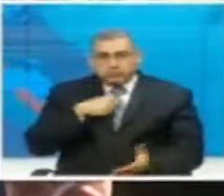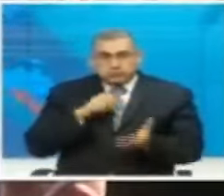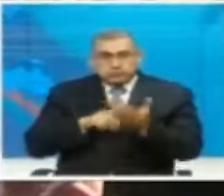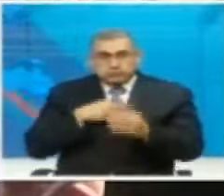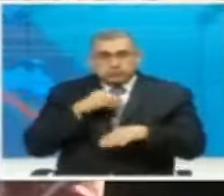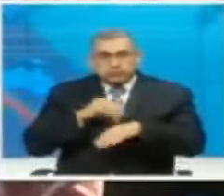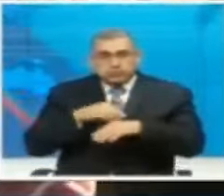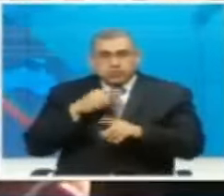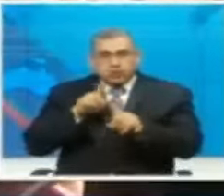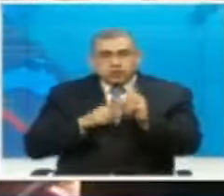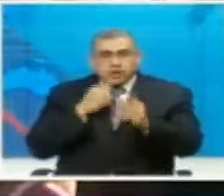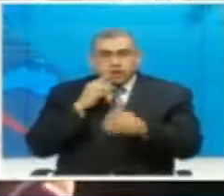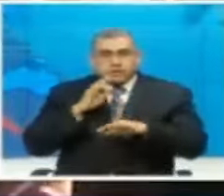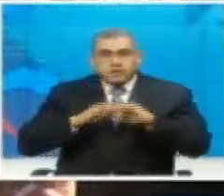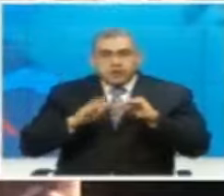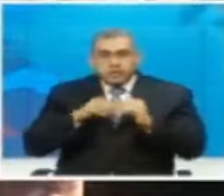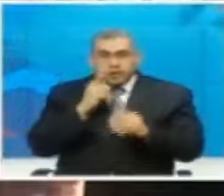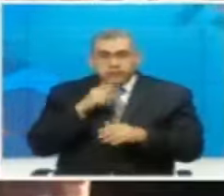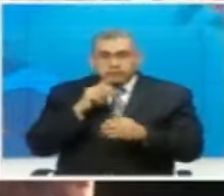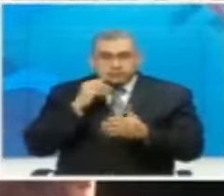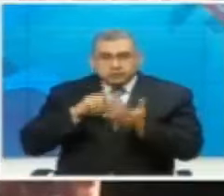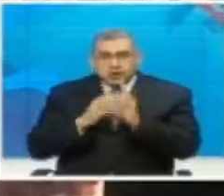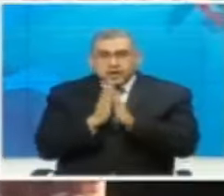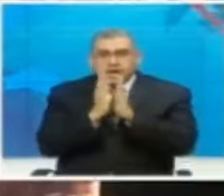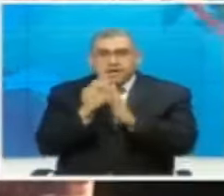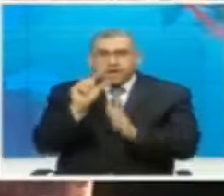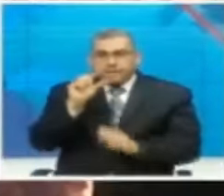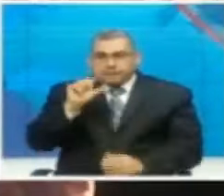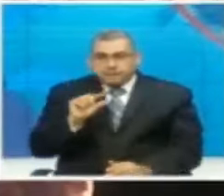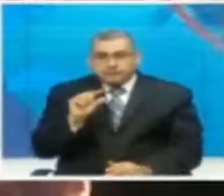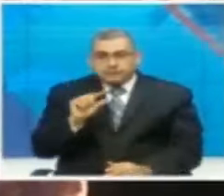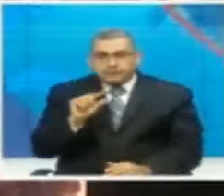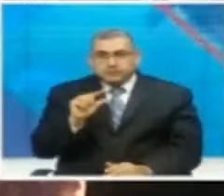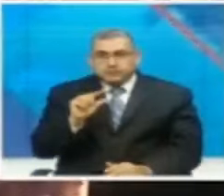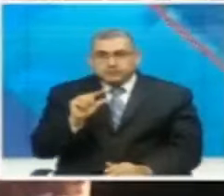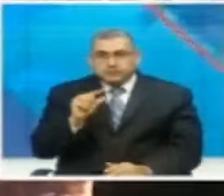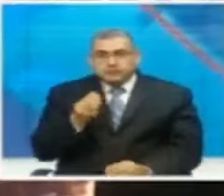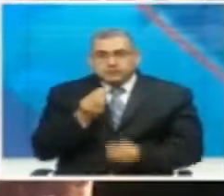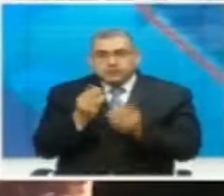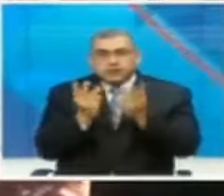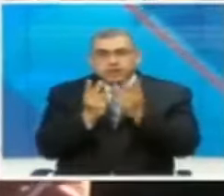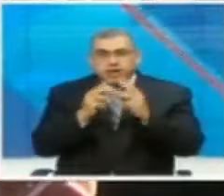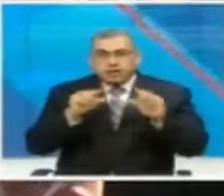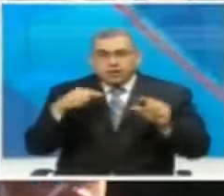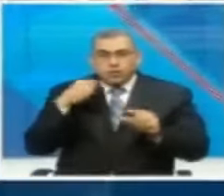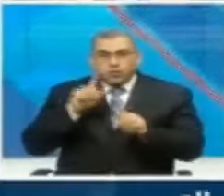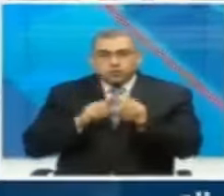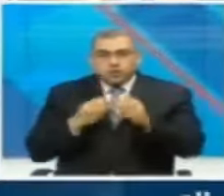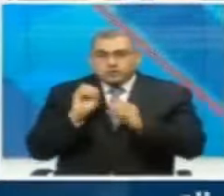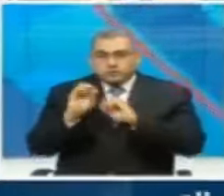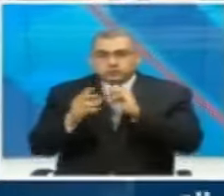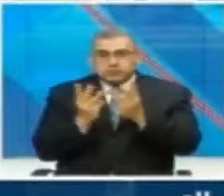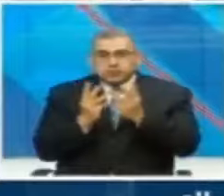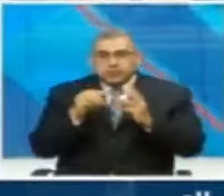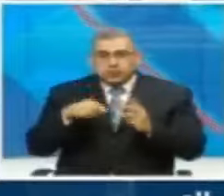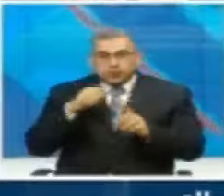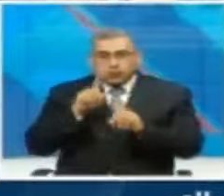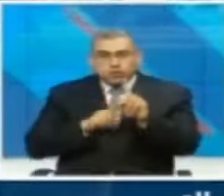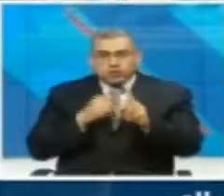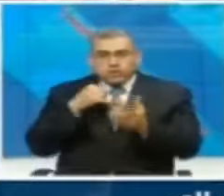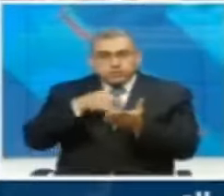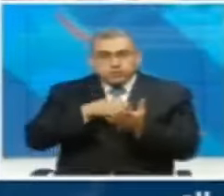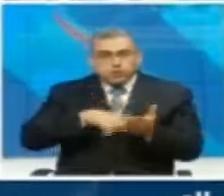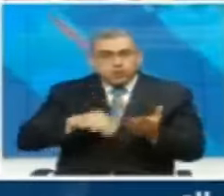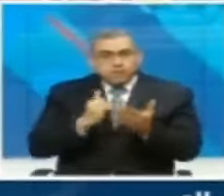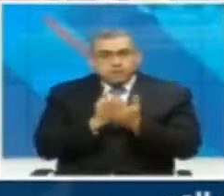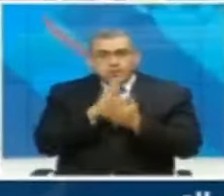في وزارة التربية والتعليم ان احنا عملنا كتيبات ووضعناها على موقع الوزارة وموقع الإدارة والمديرية